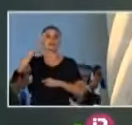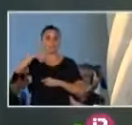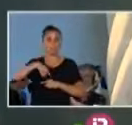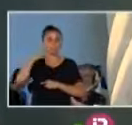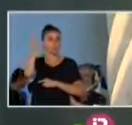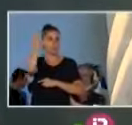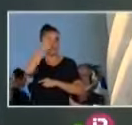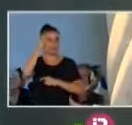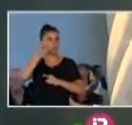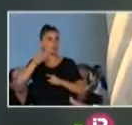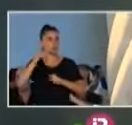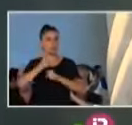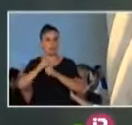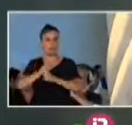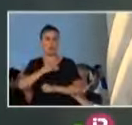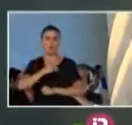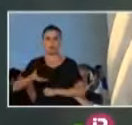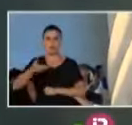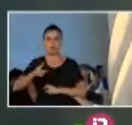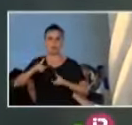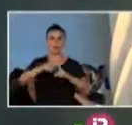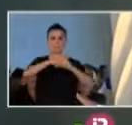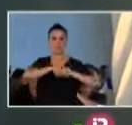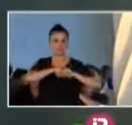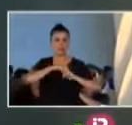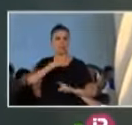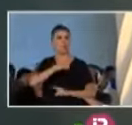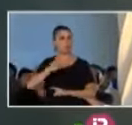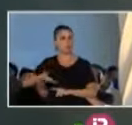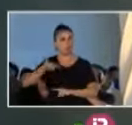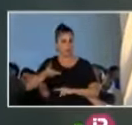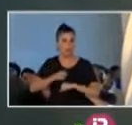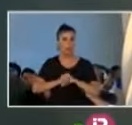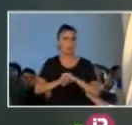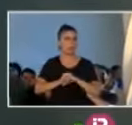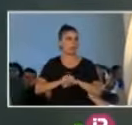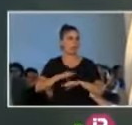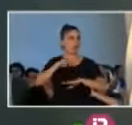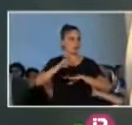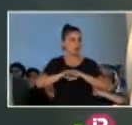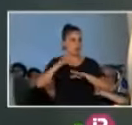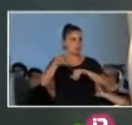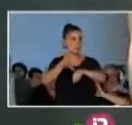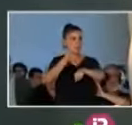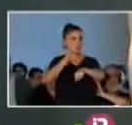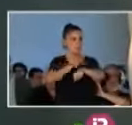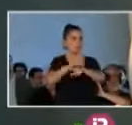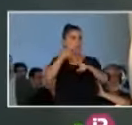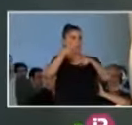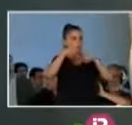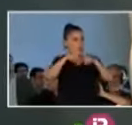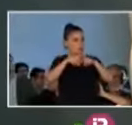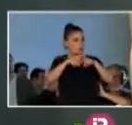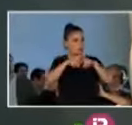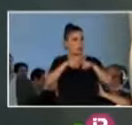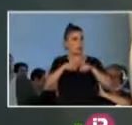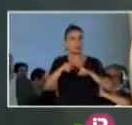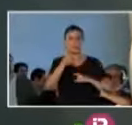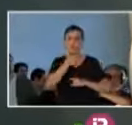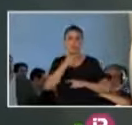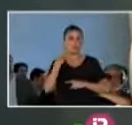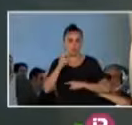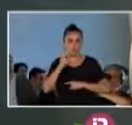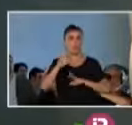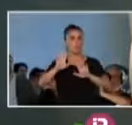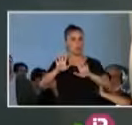que el sacrifici val la pena, perquè la política ens ajuda a canviar tot allò que no ens agrada, ens ajuda a transformar la vida de